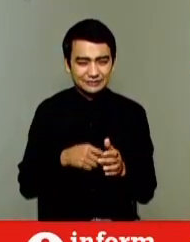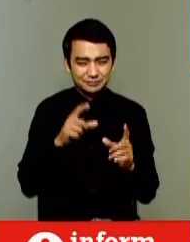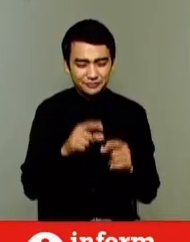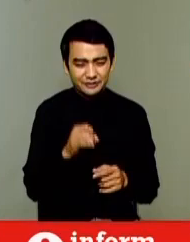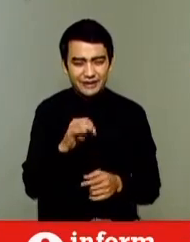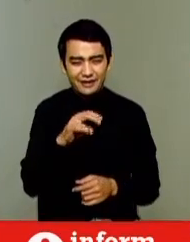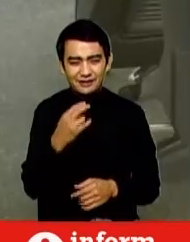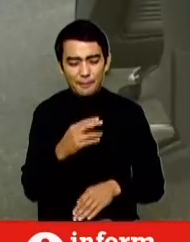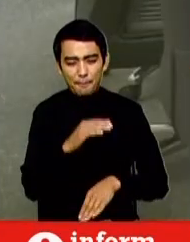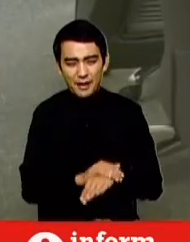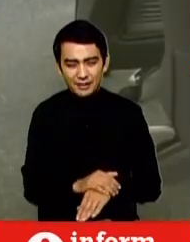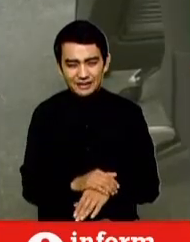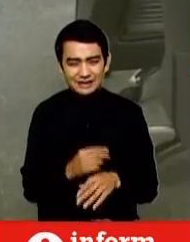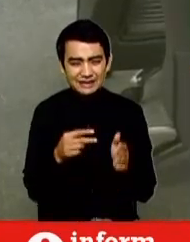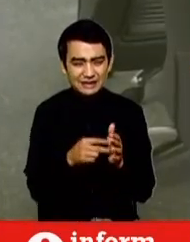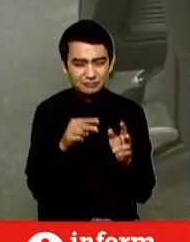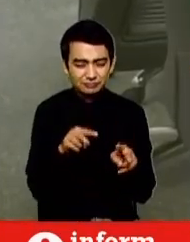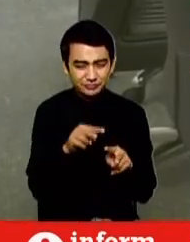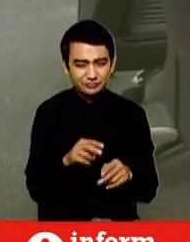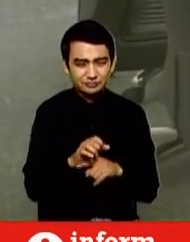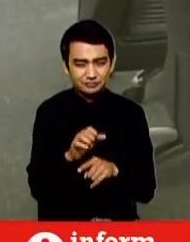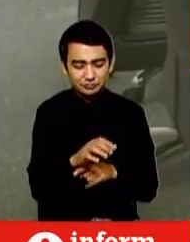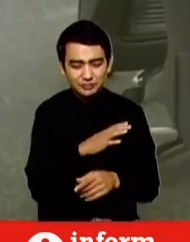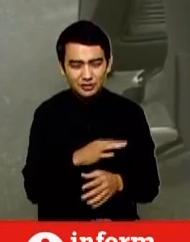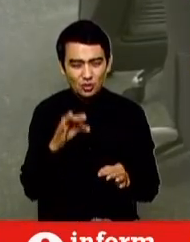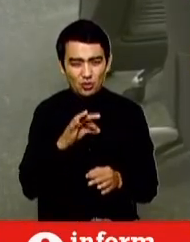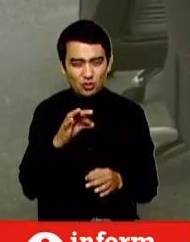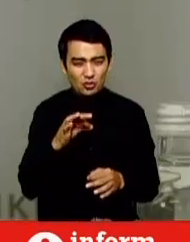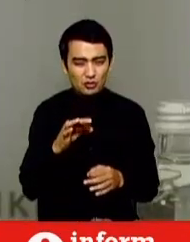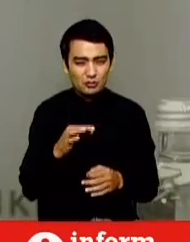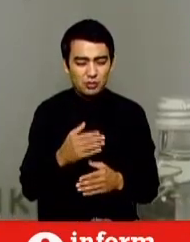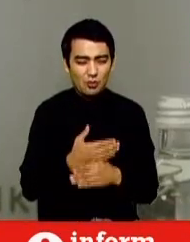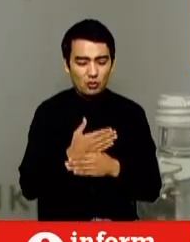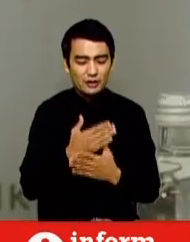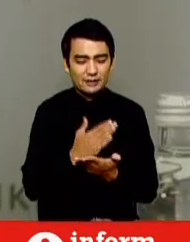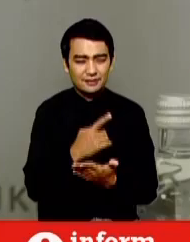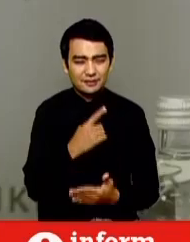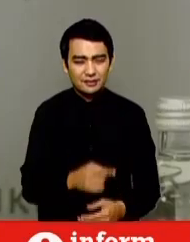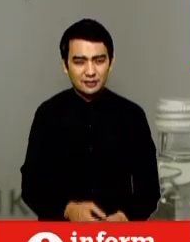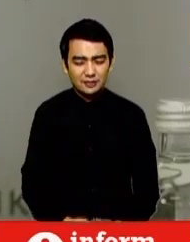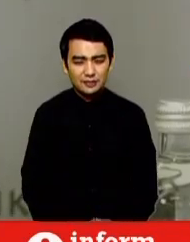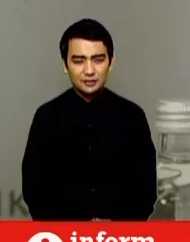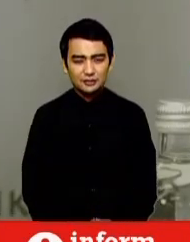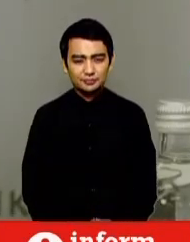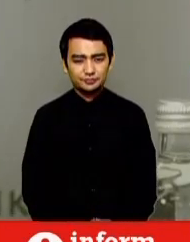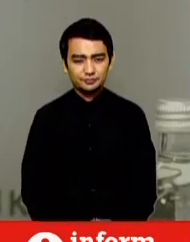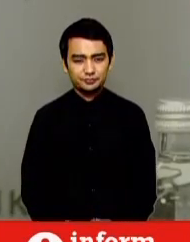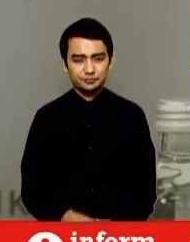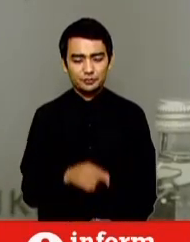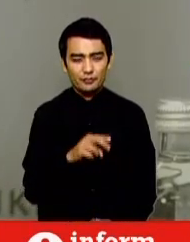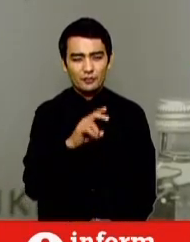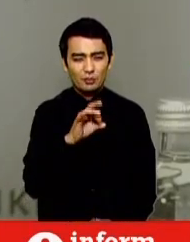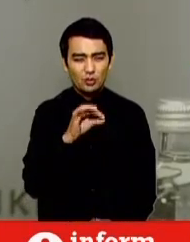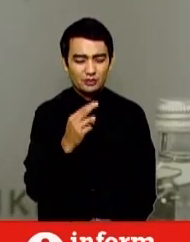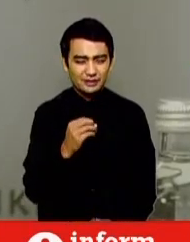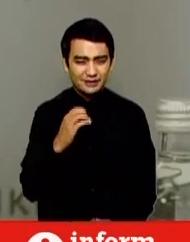орталық банктердің баға тұрақтылығын қамтамасыз ету саясаты ықпал етіп отыр. Шешім инфляциялық процестердің оң динамикасын ескере